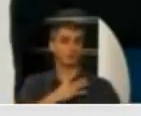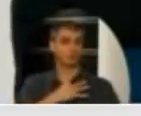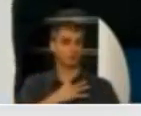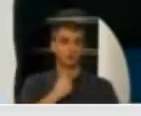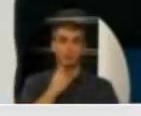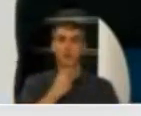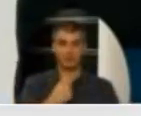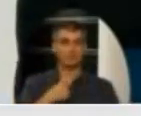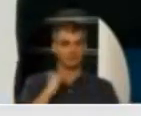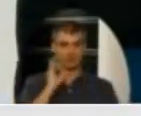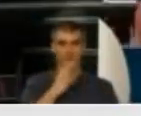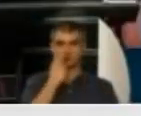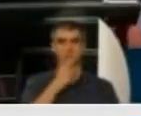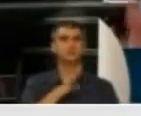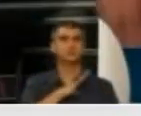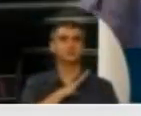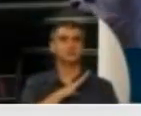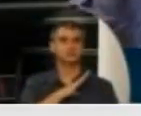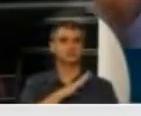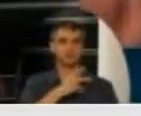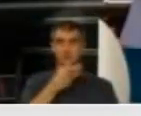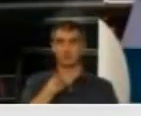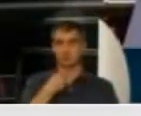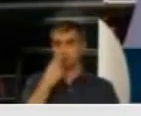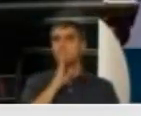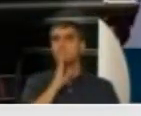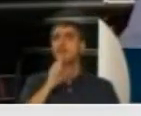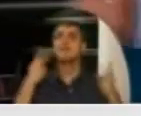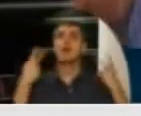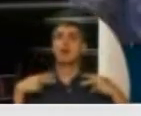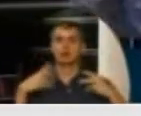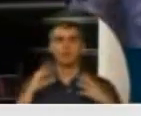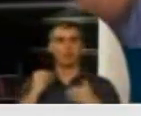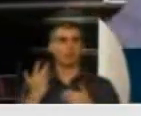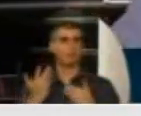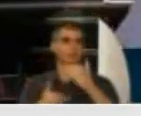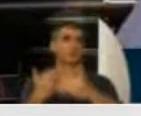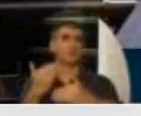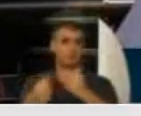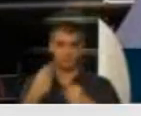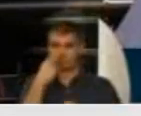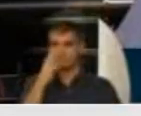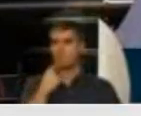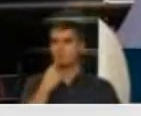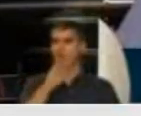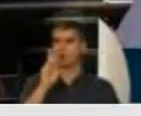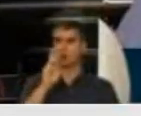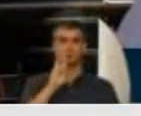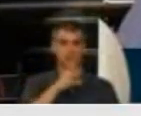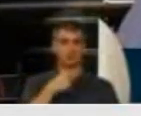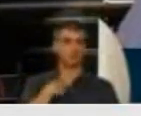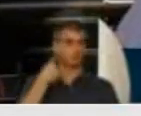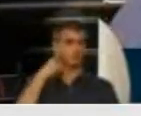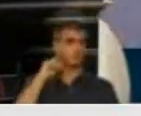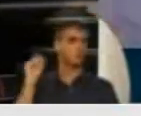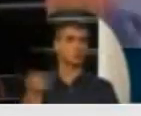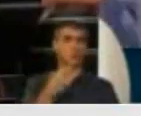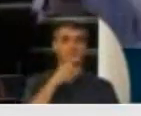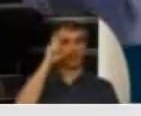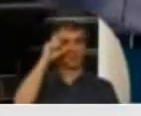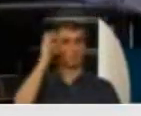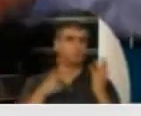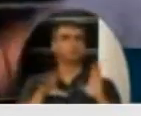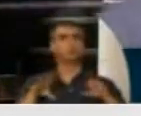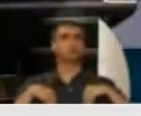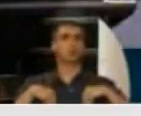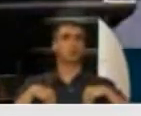אני בהחלט רואה סיכון ורואה בעיה ורואה חרדה. גם התקדמות ורואה בדברים שאמר פה רוני שקט ושמענו אותם כולנו שאבו מאזן מוכן